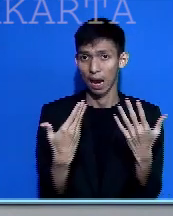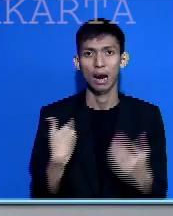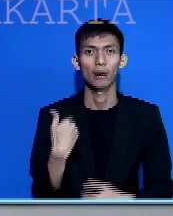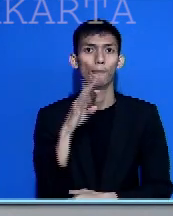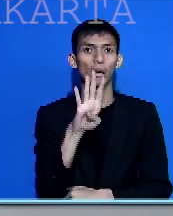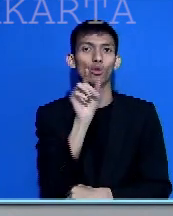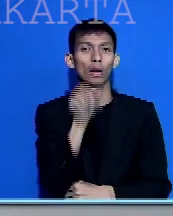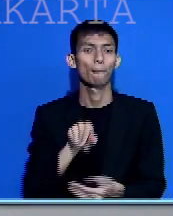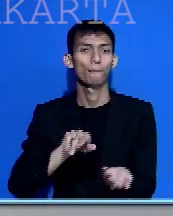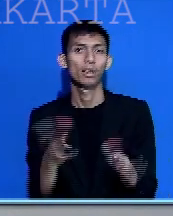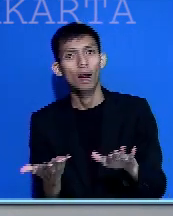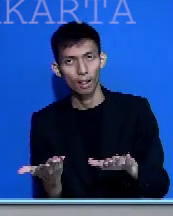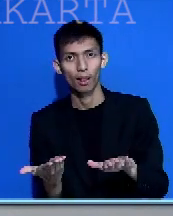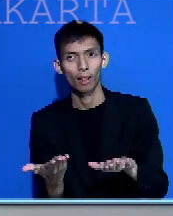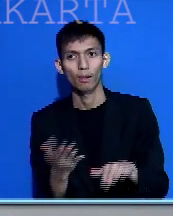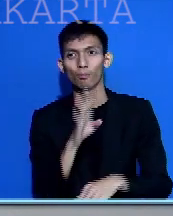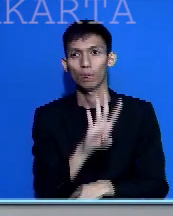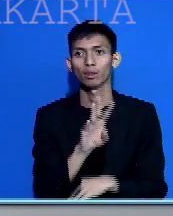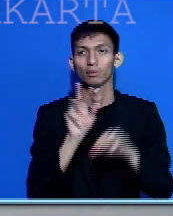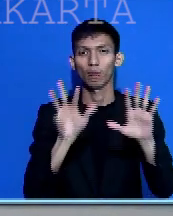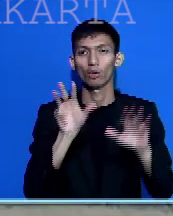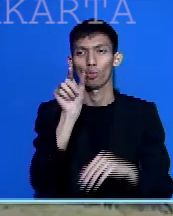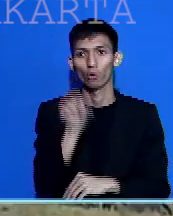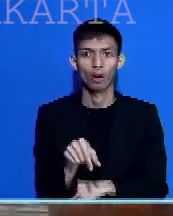tewas dan 49 orang